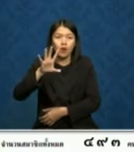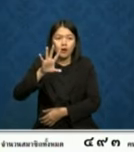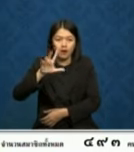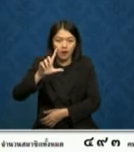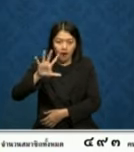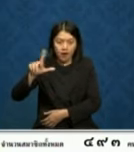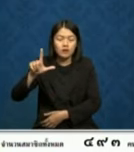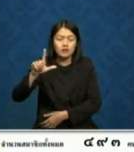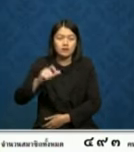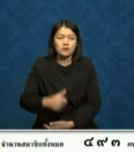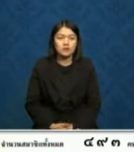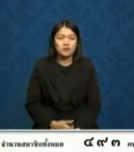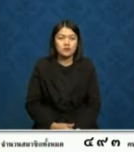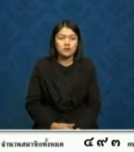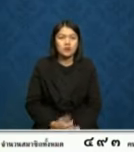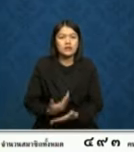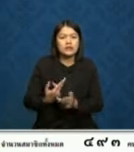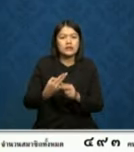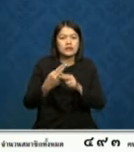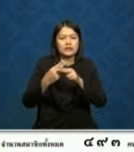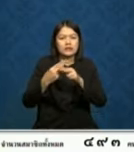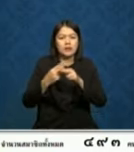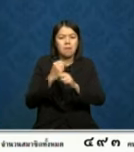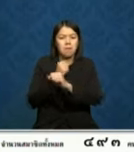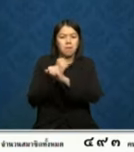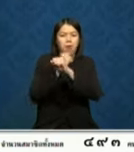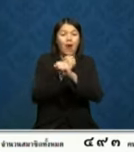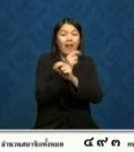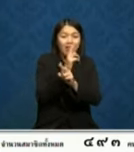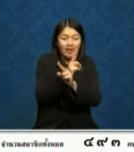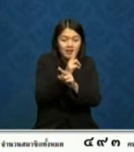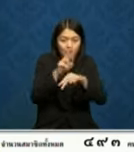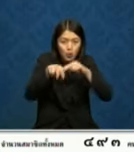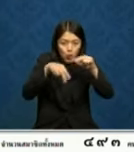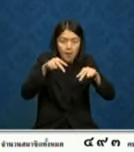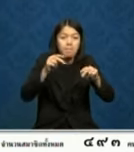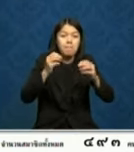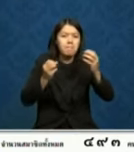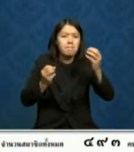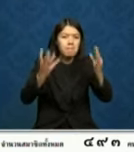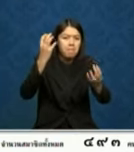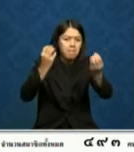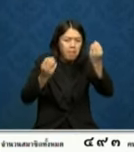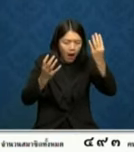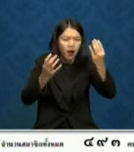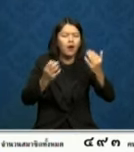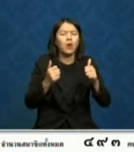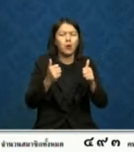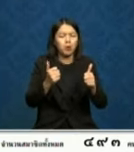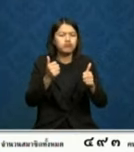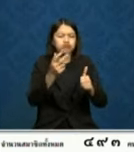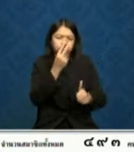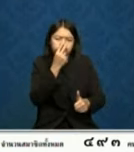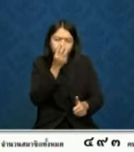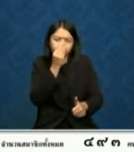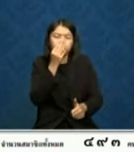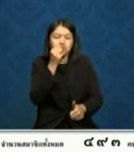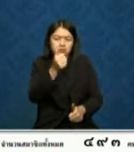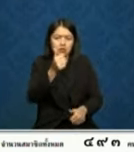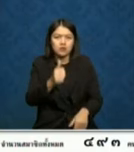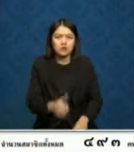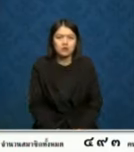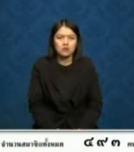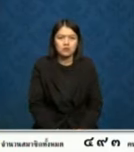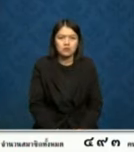บาทนะครับเอ่อชื่อนะครับป้องกันรักษาป่าก็ฟังดูแล้วเป็นเรื่องที่ดีนะครับเอ่อถาม